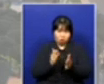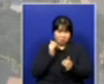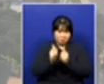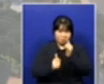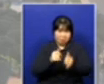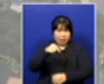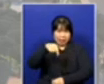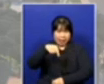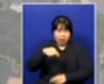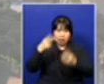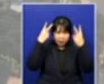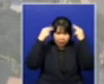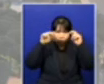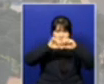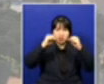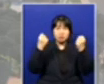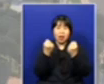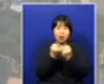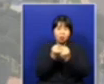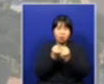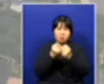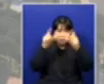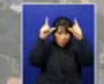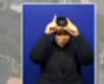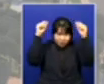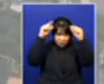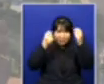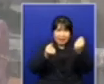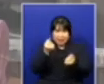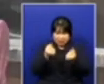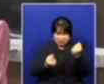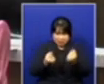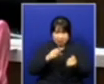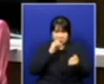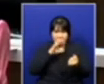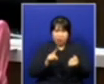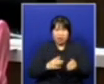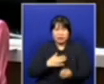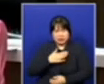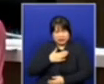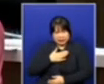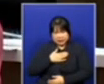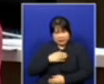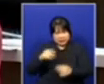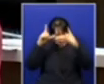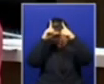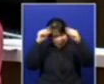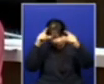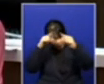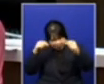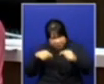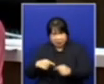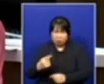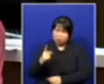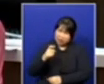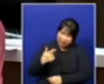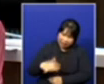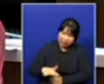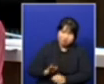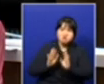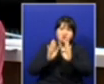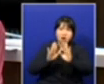นายกสมาคมแท็กซี่มาบอกผมบอกว่าจะตายแล้วท่านสสฝ่ายค้านช่วยบอกนายกหน่